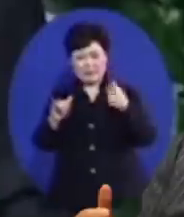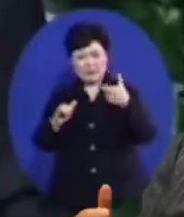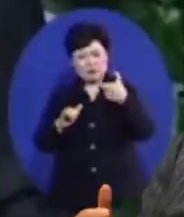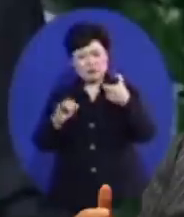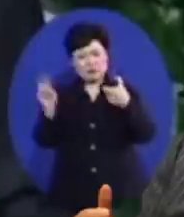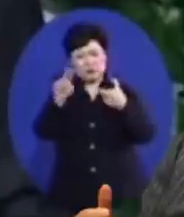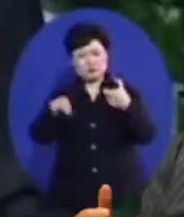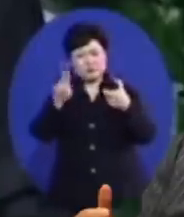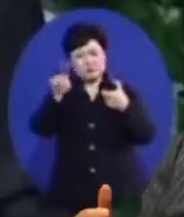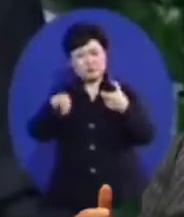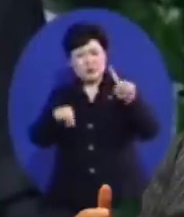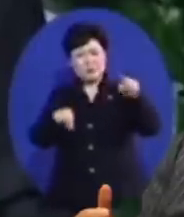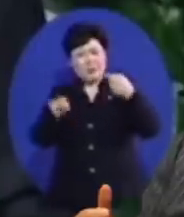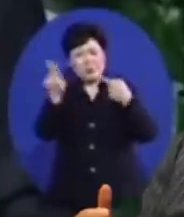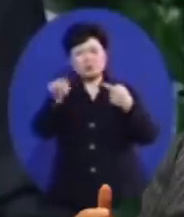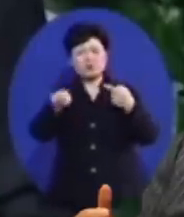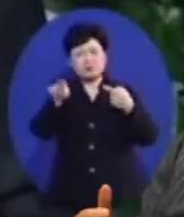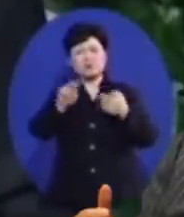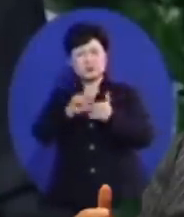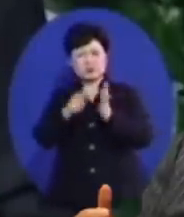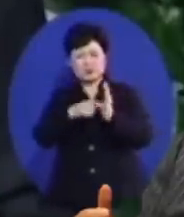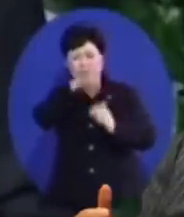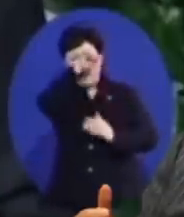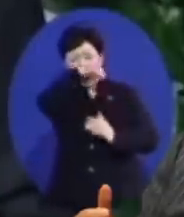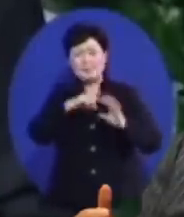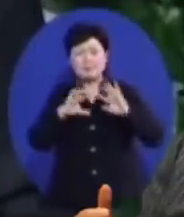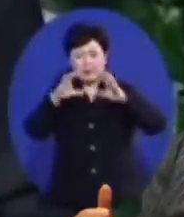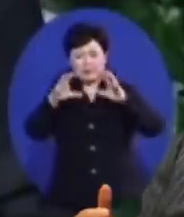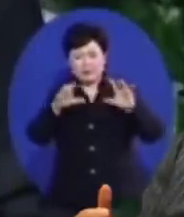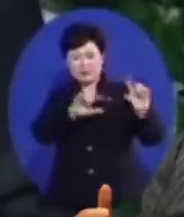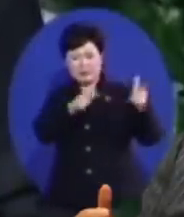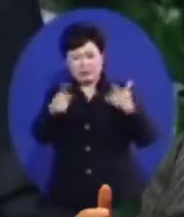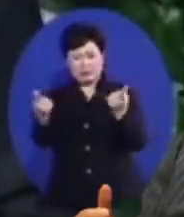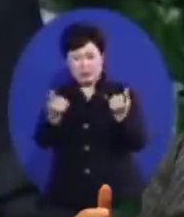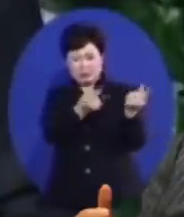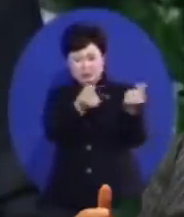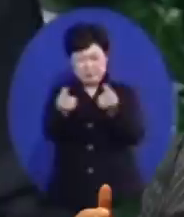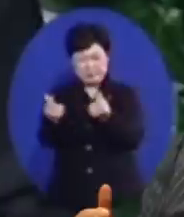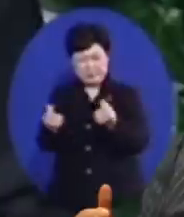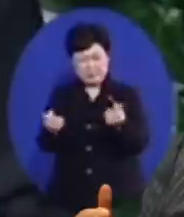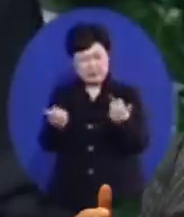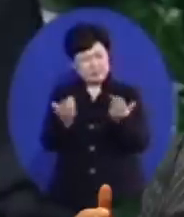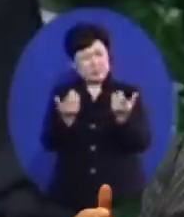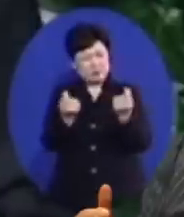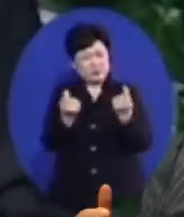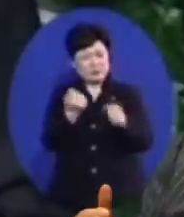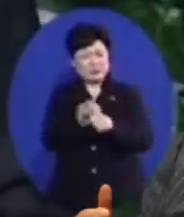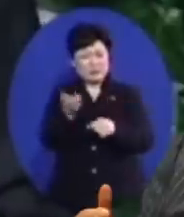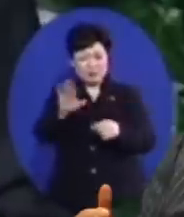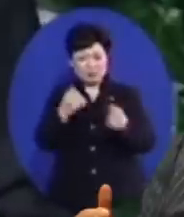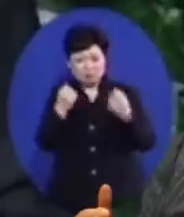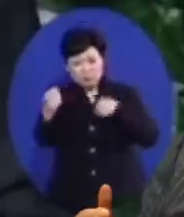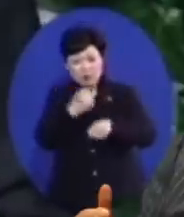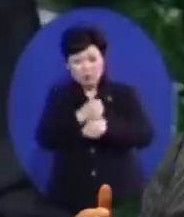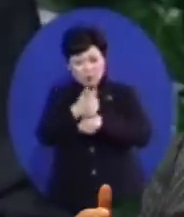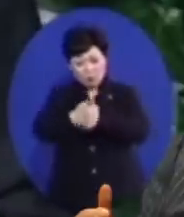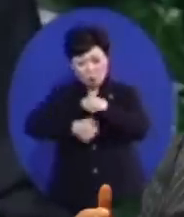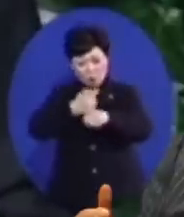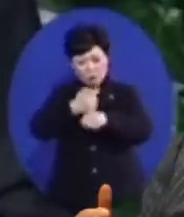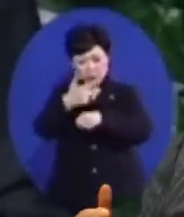60불에서 100불이었습니다. 아프리카 여러 나라와 같았습니다. 그런데 불과 5, 60년